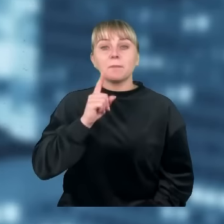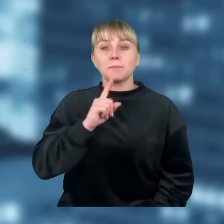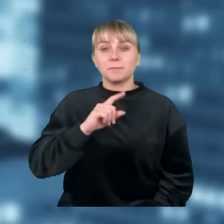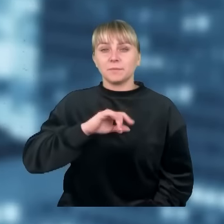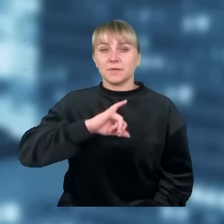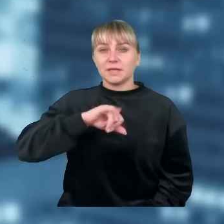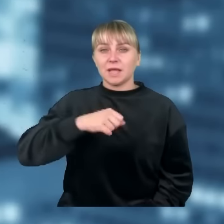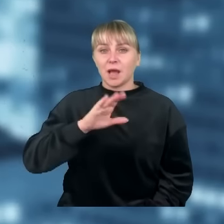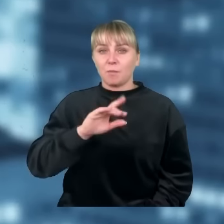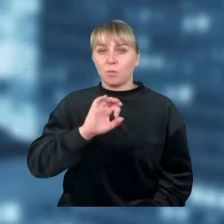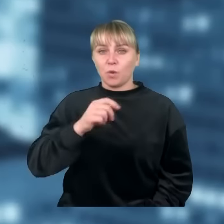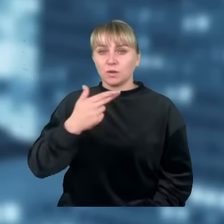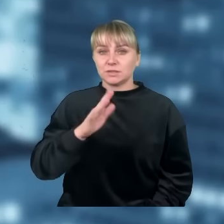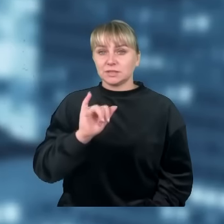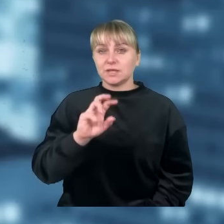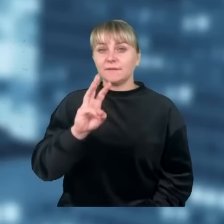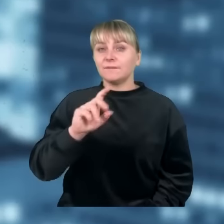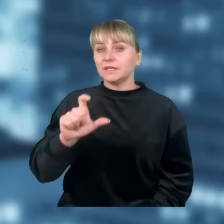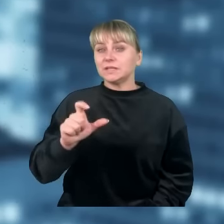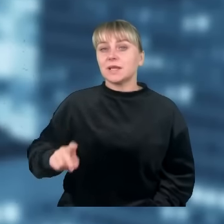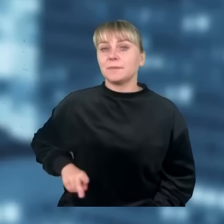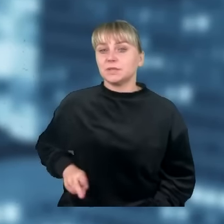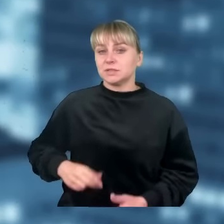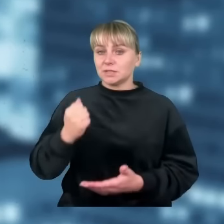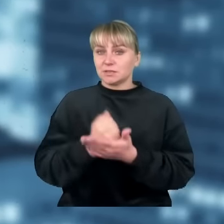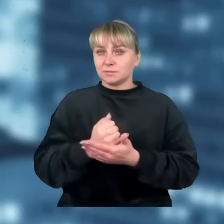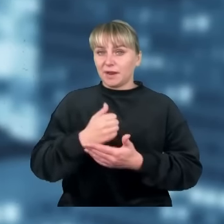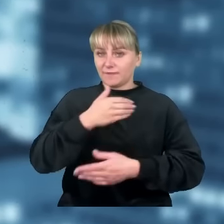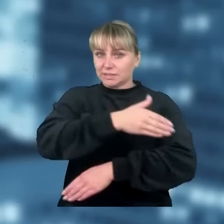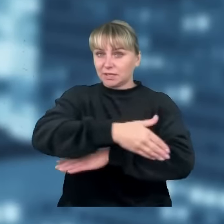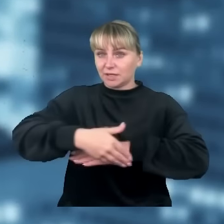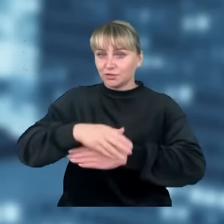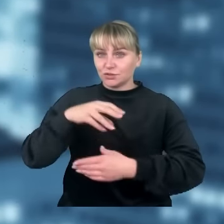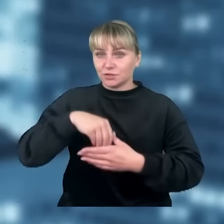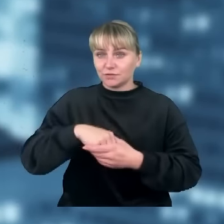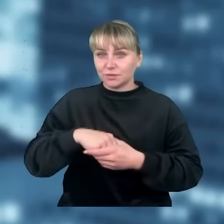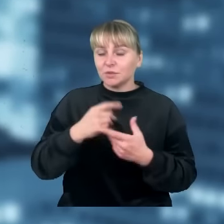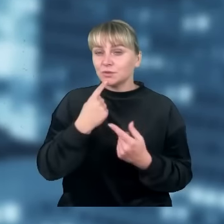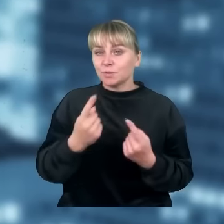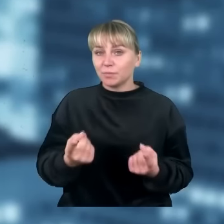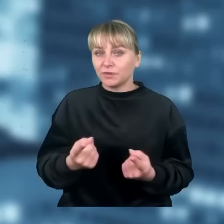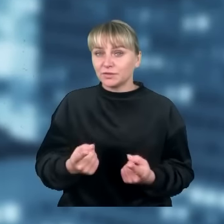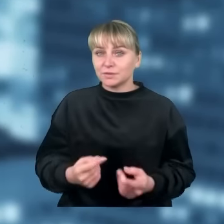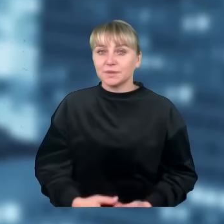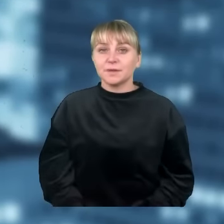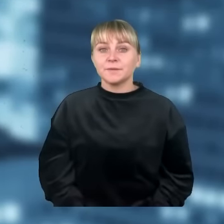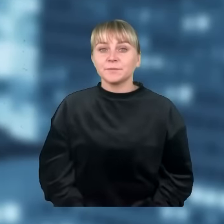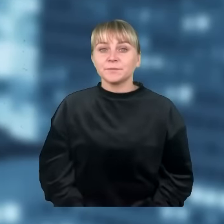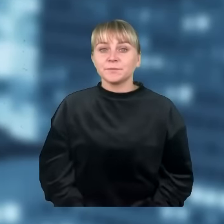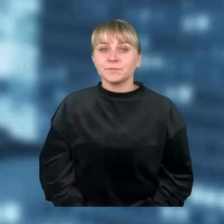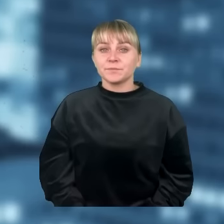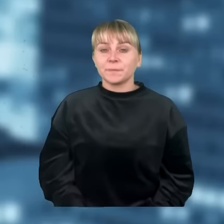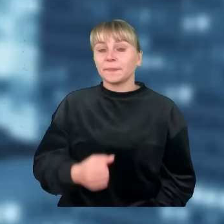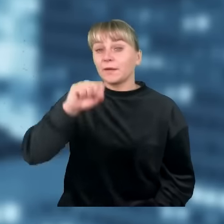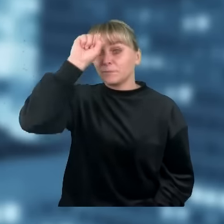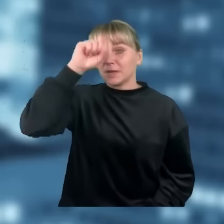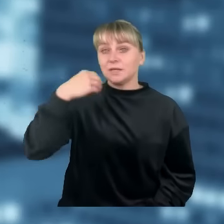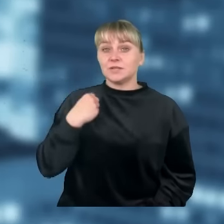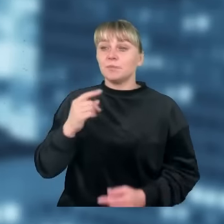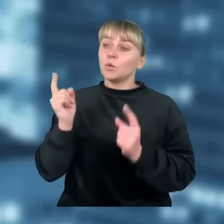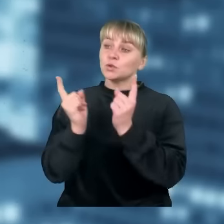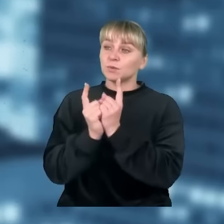były wiceminister spraw zagranicznych. Niesamowite. Zdaniem Andrzeja Bieleckiego w Berlinie spotkała się po prostu